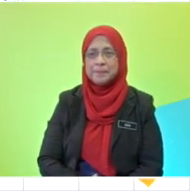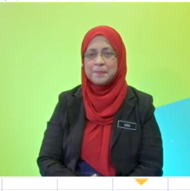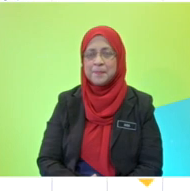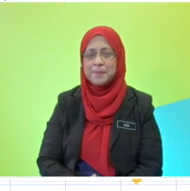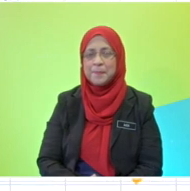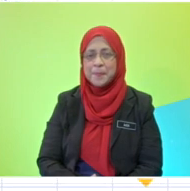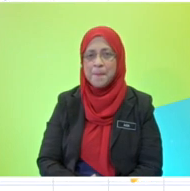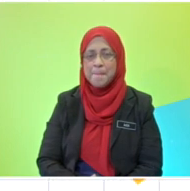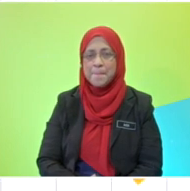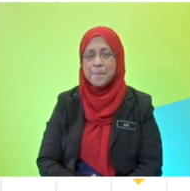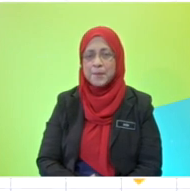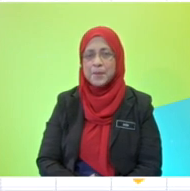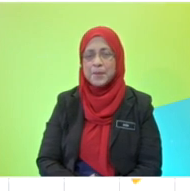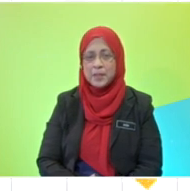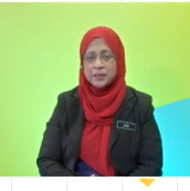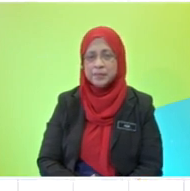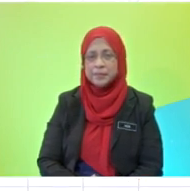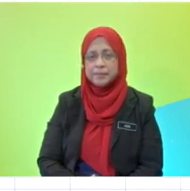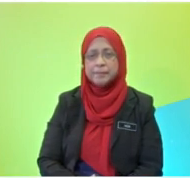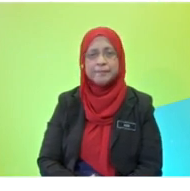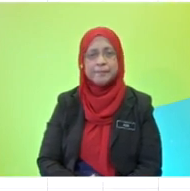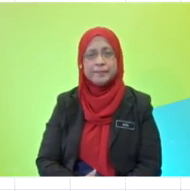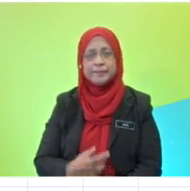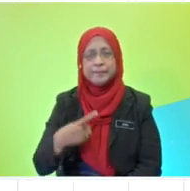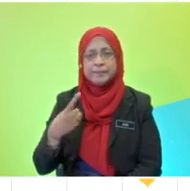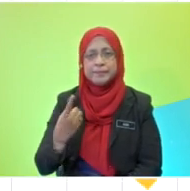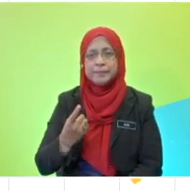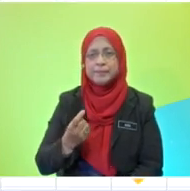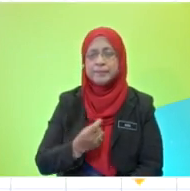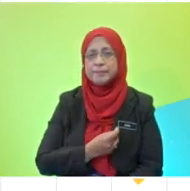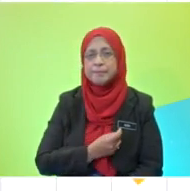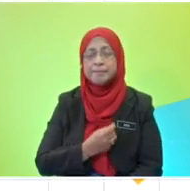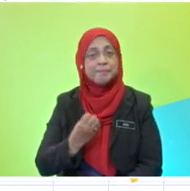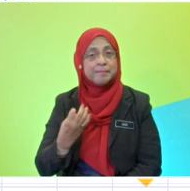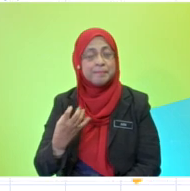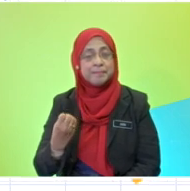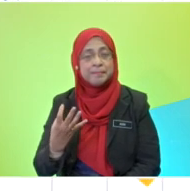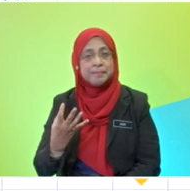oke bagus so kita ada terima kasih